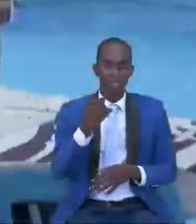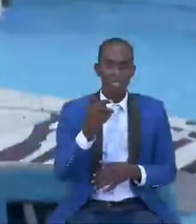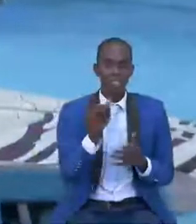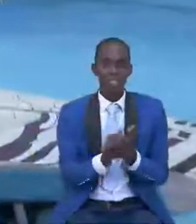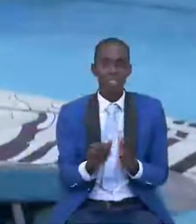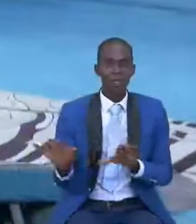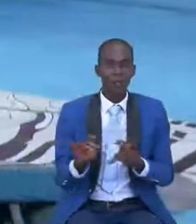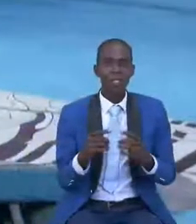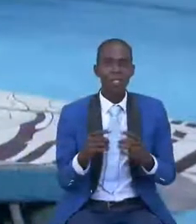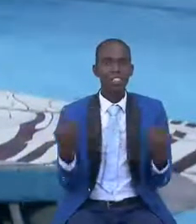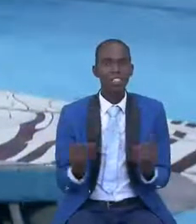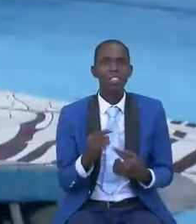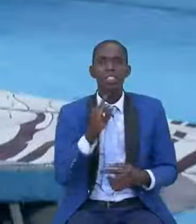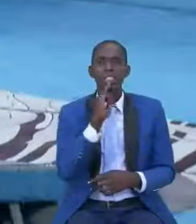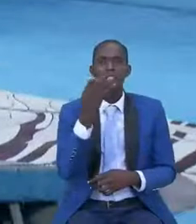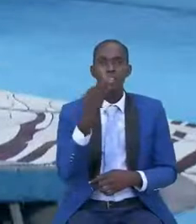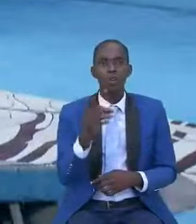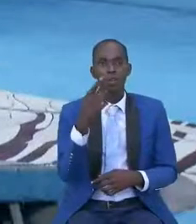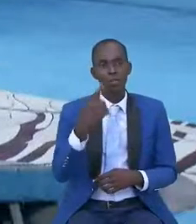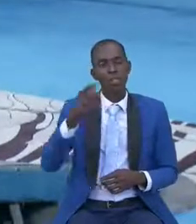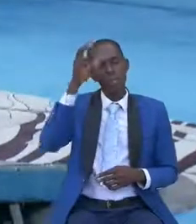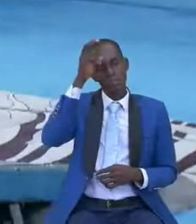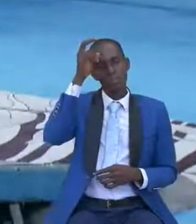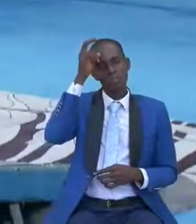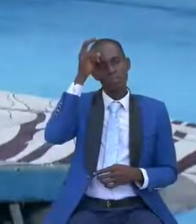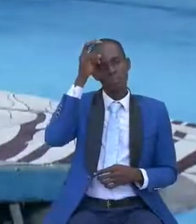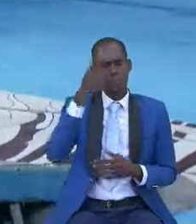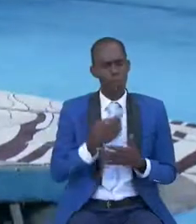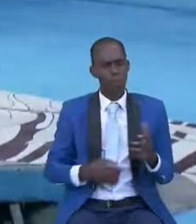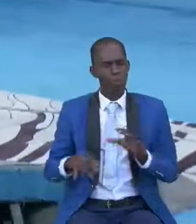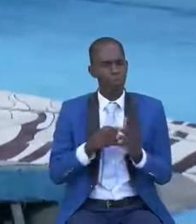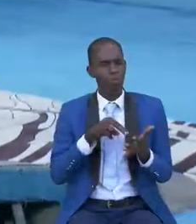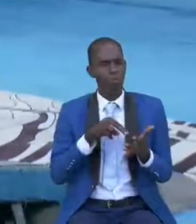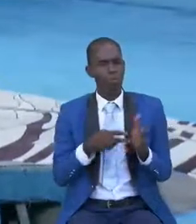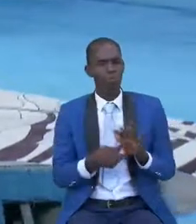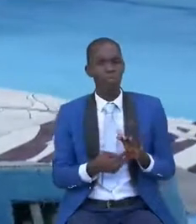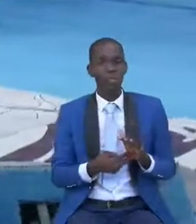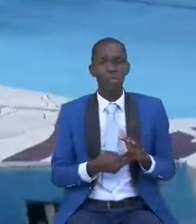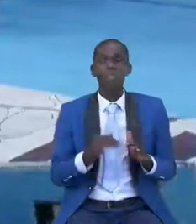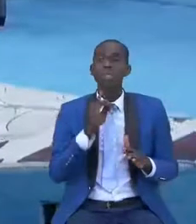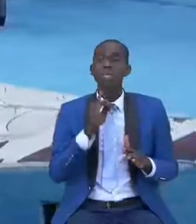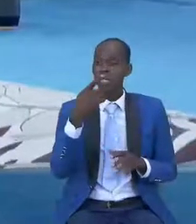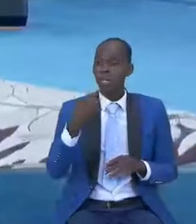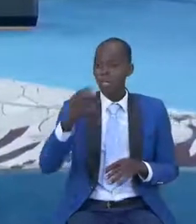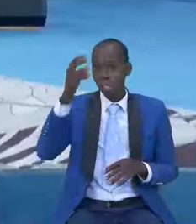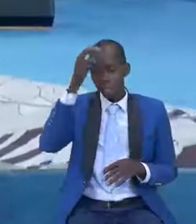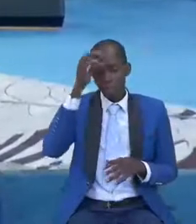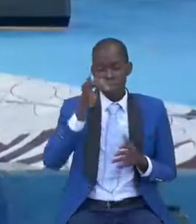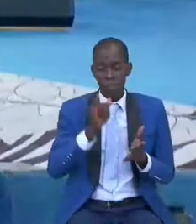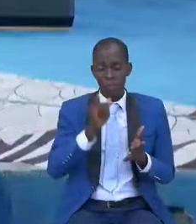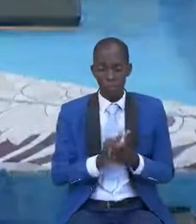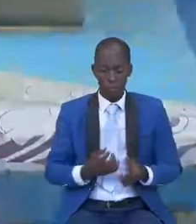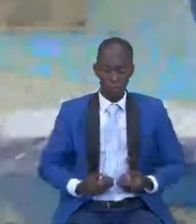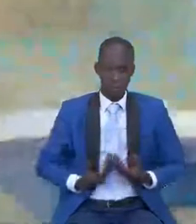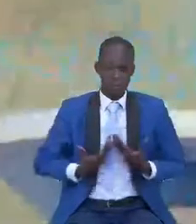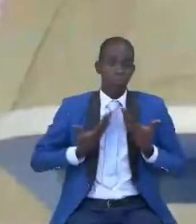Verset 8 dit, celui qui pêche est du diable. Ça veut dire quoi?